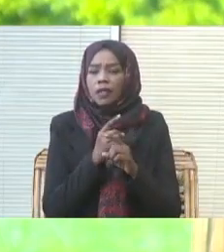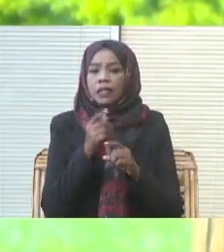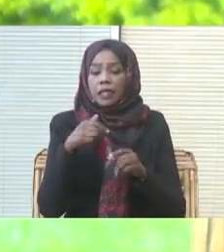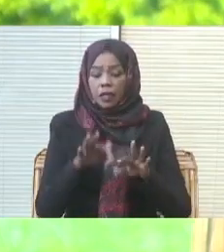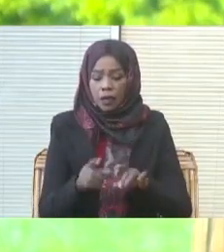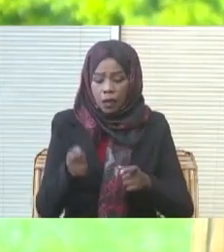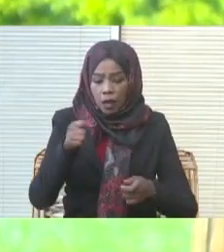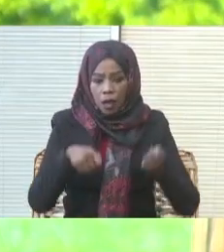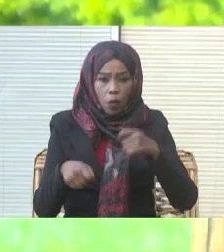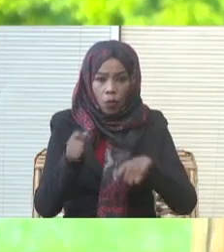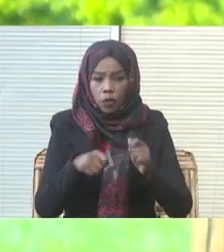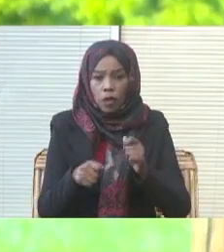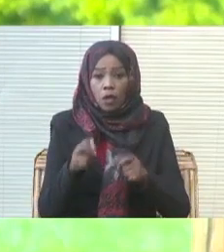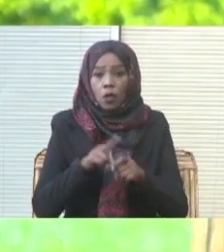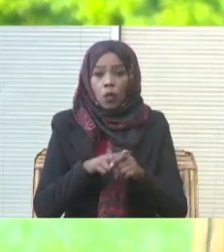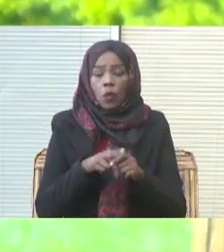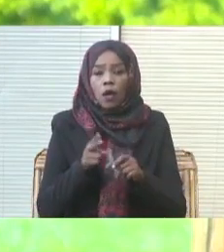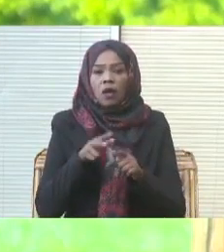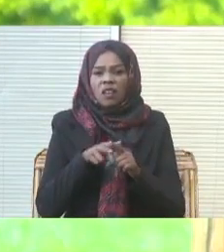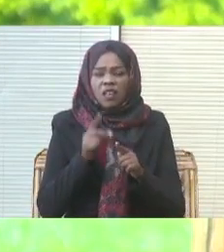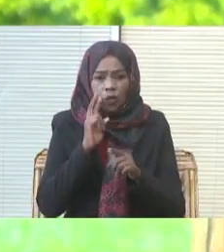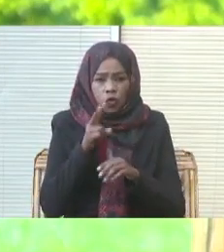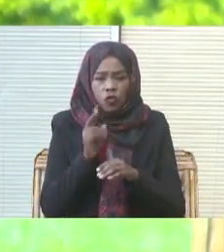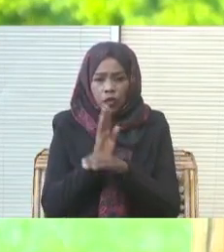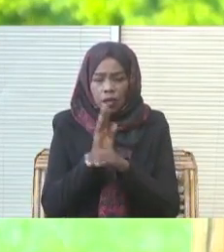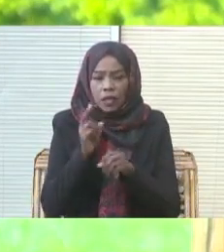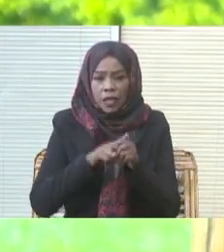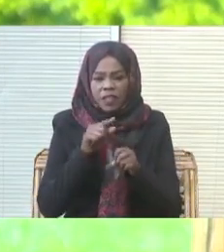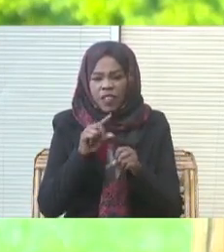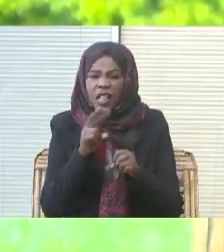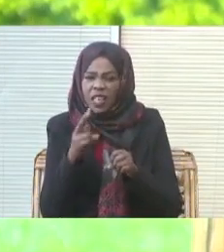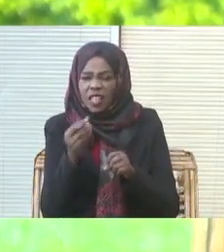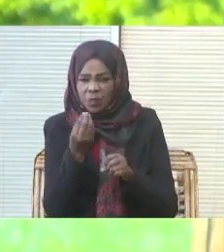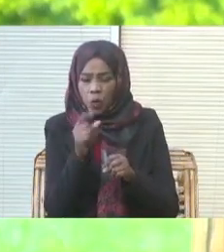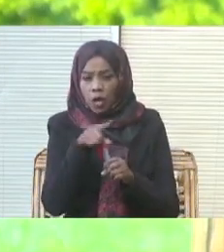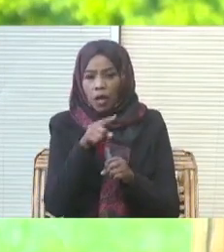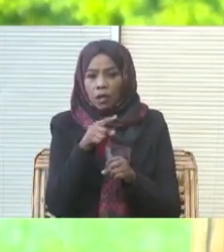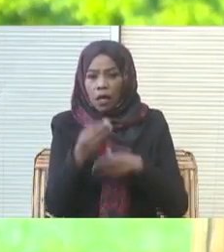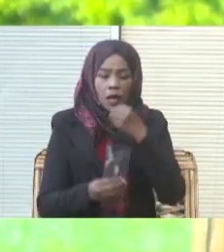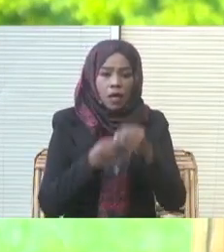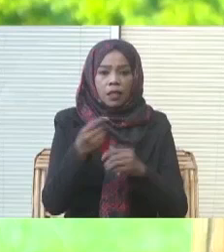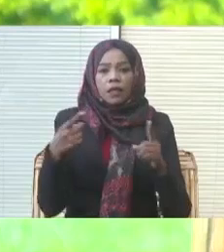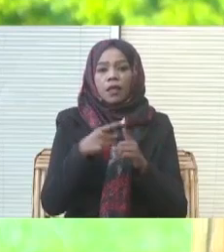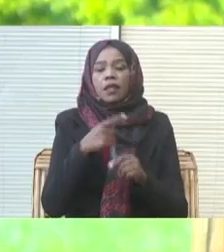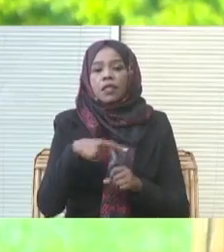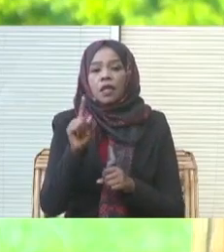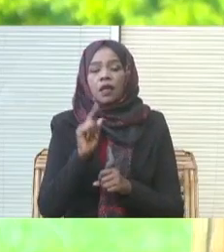للمونتاج، راجعنا كده ثاني في حاجات غلط، ثاني راجعنا من ثاني بدينا من الاول كذا